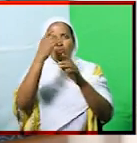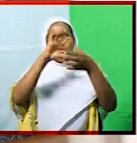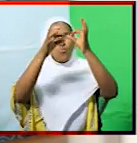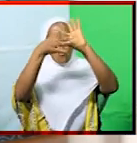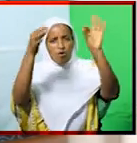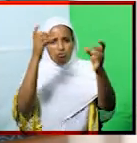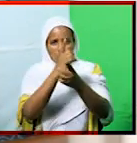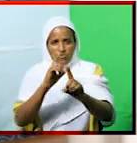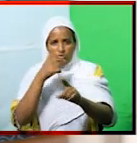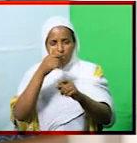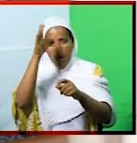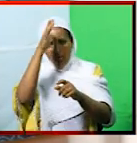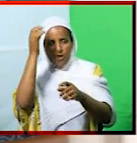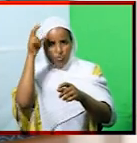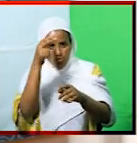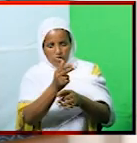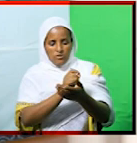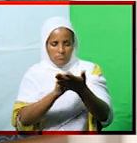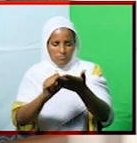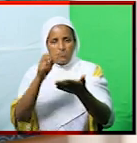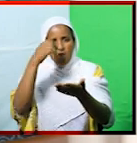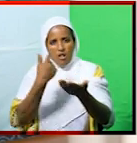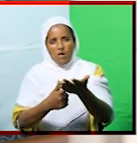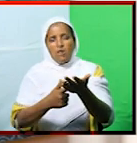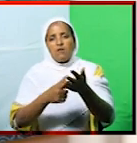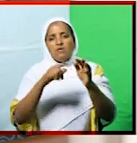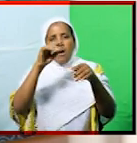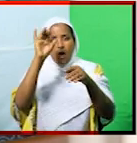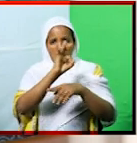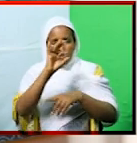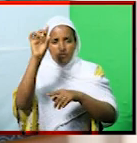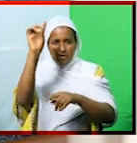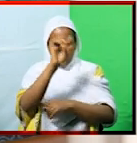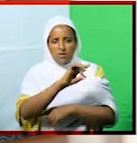ትንቢተ ኢሳያስ ምዕራፍ 1 ላይ ሰማይ ስማ ምድር አድምጭ ብሎ ተናግሮ ነበር እግዚአብሔር ማለት ነው።